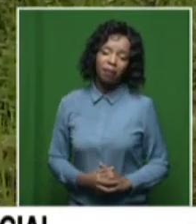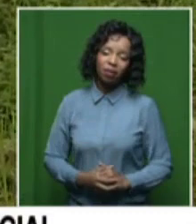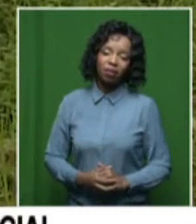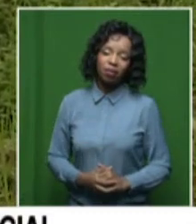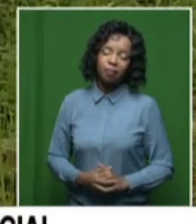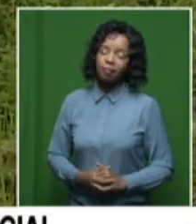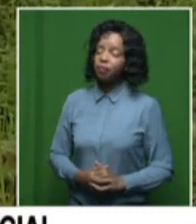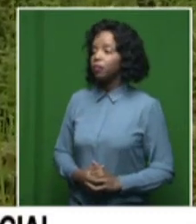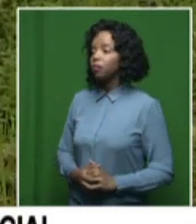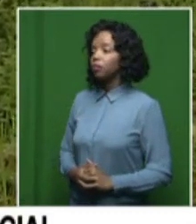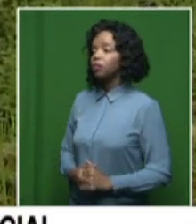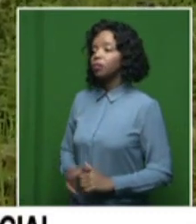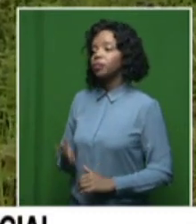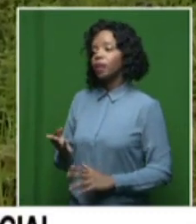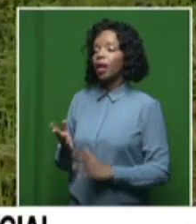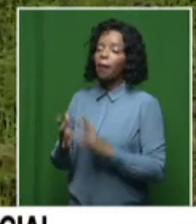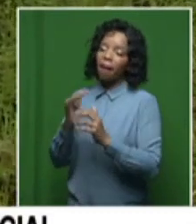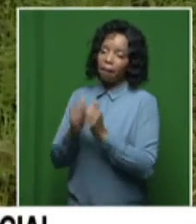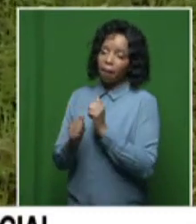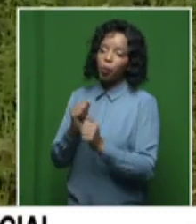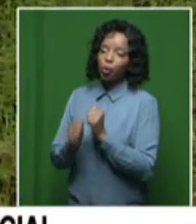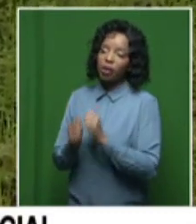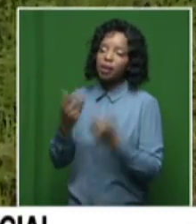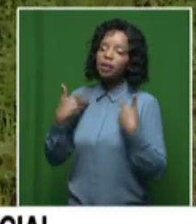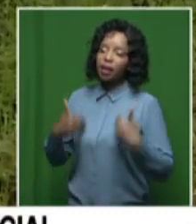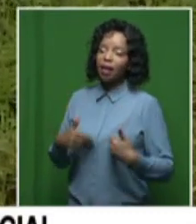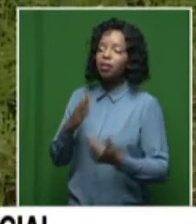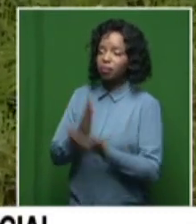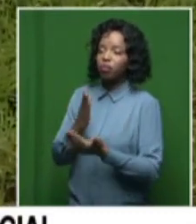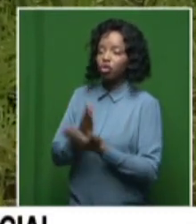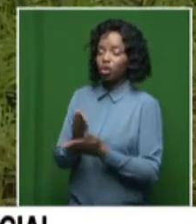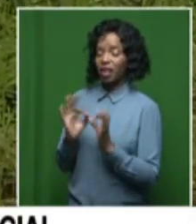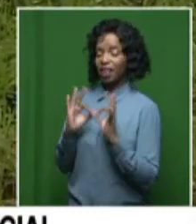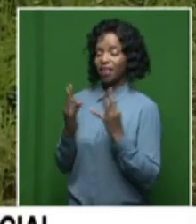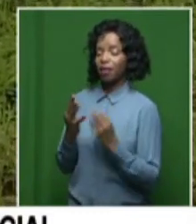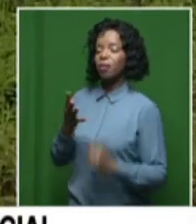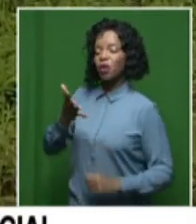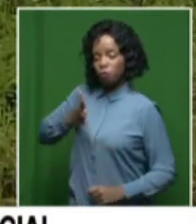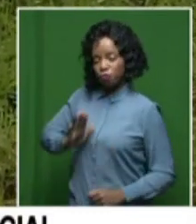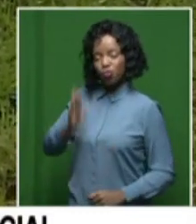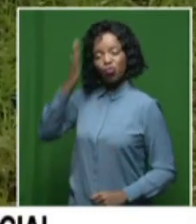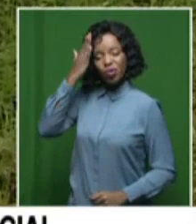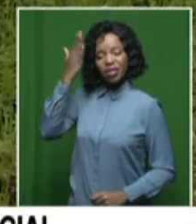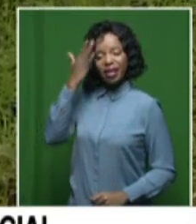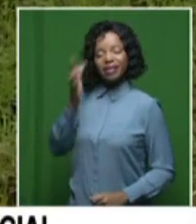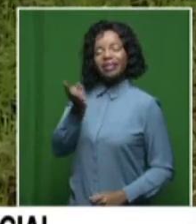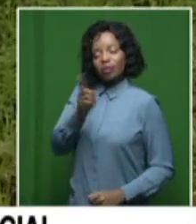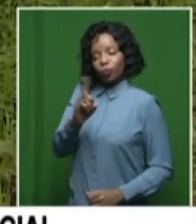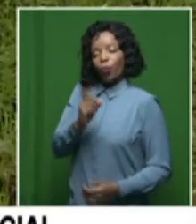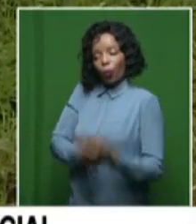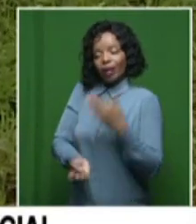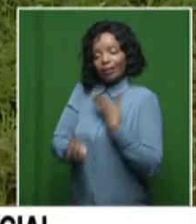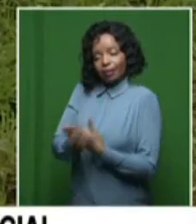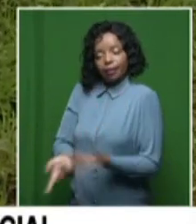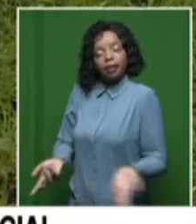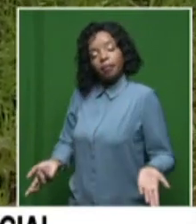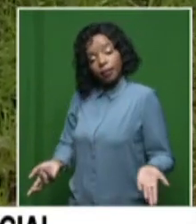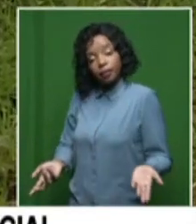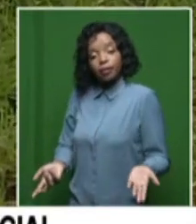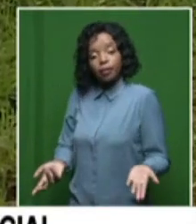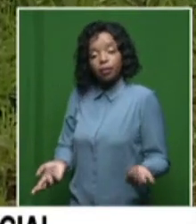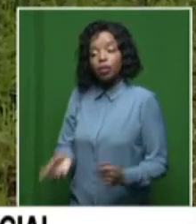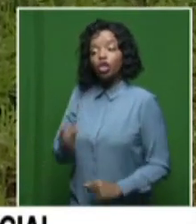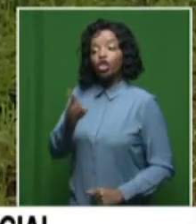But I'm sure as a family nifuna impendulo nje ngokuthi kwenze njani. Ngoba nje